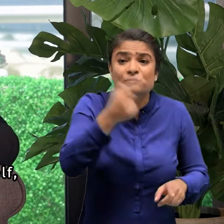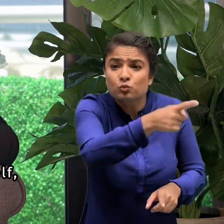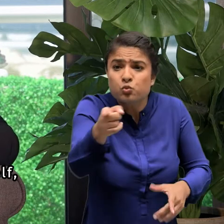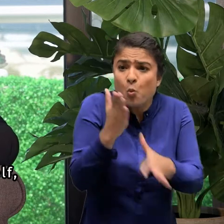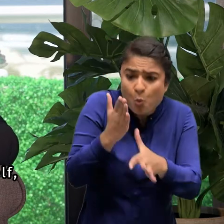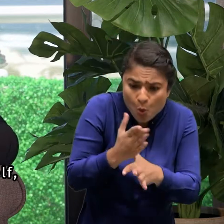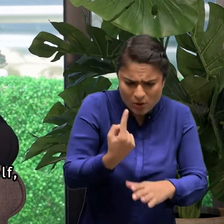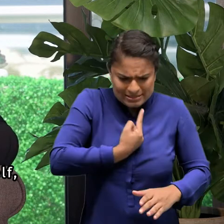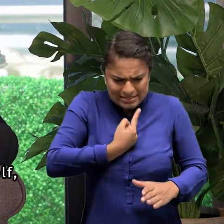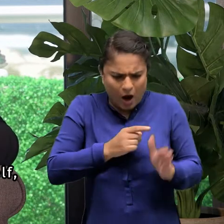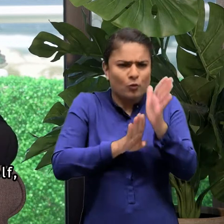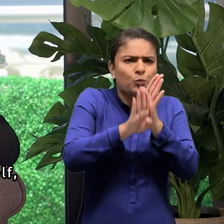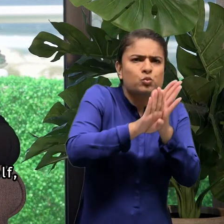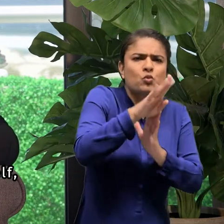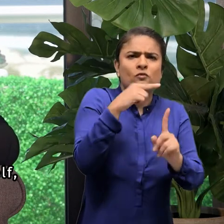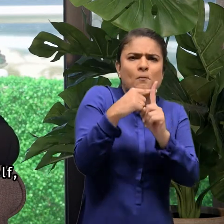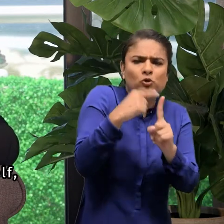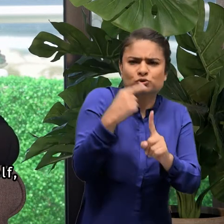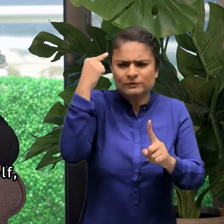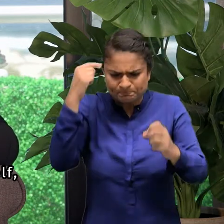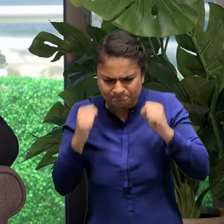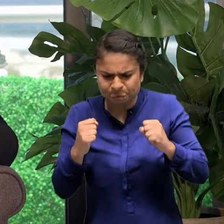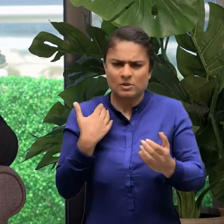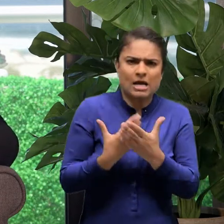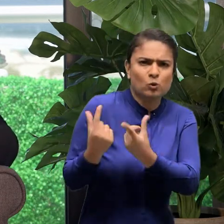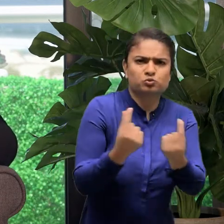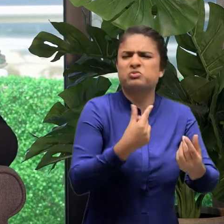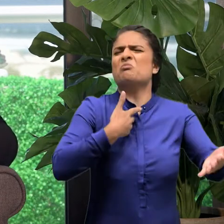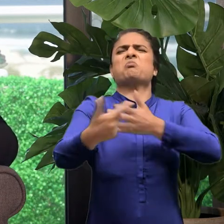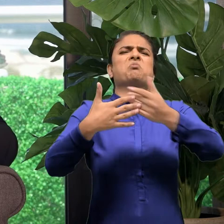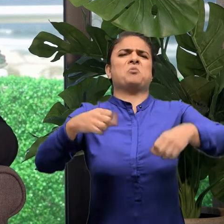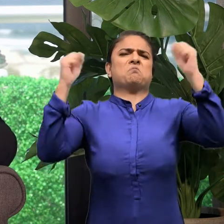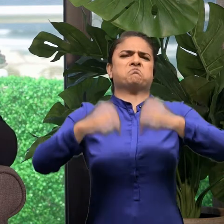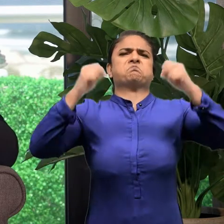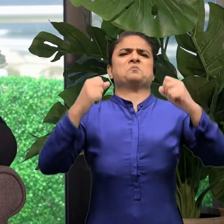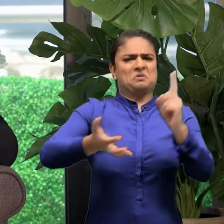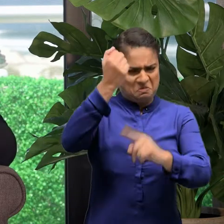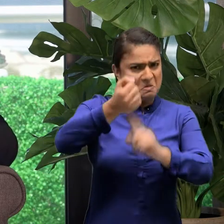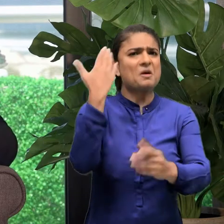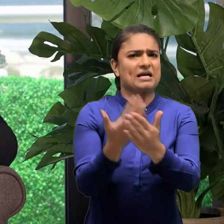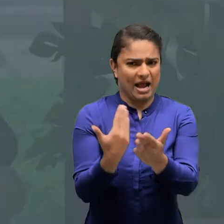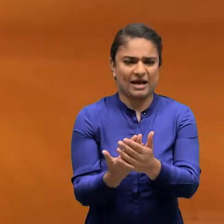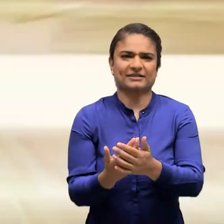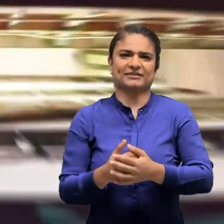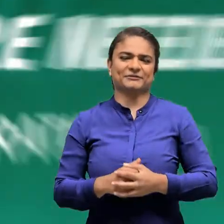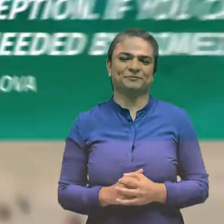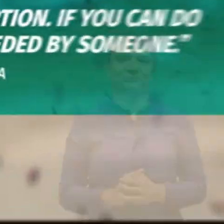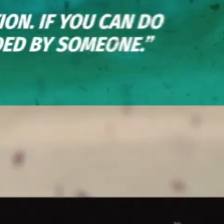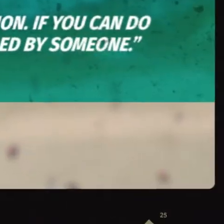jouself verbeter, sal jou omstandighede verbeter. Sibabalwe wys ons, dit kan gedoen word.